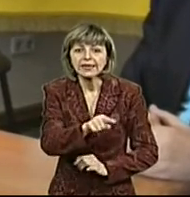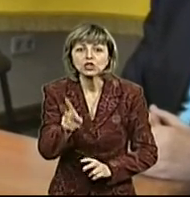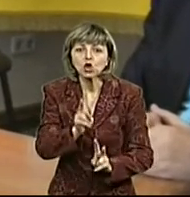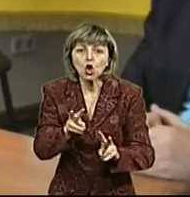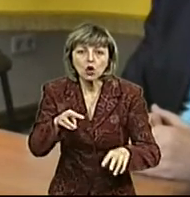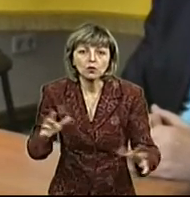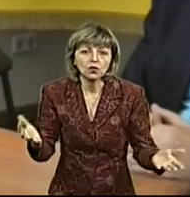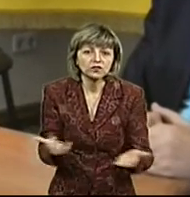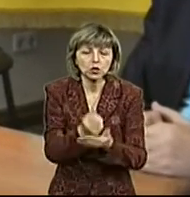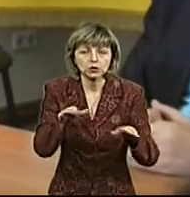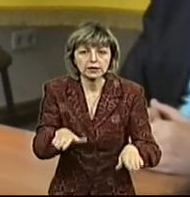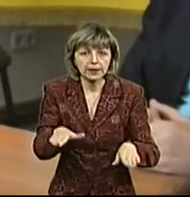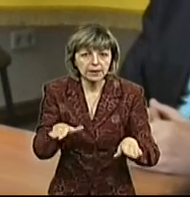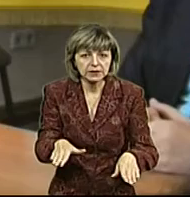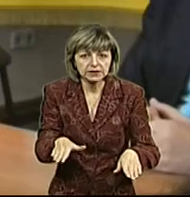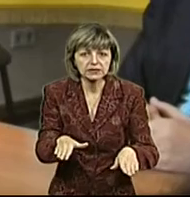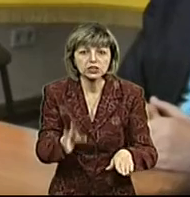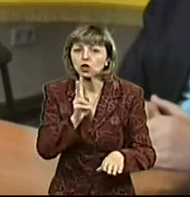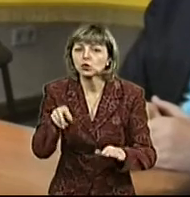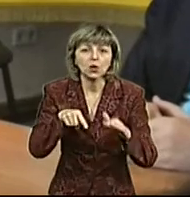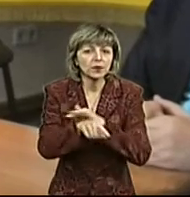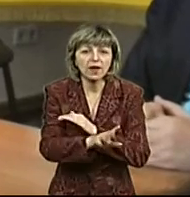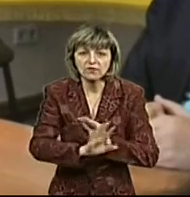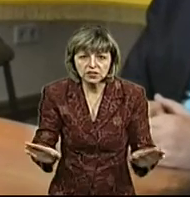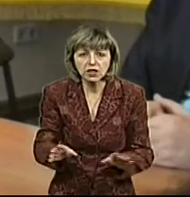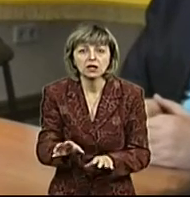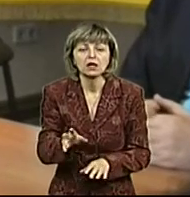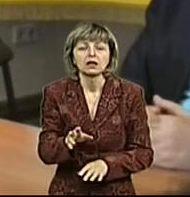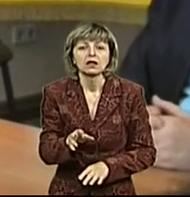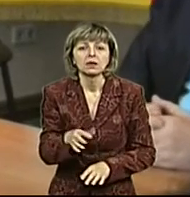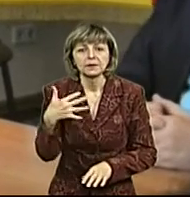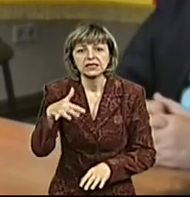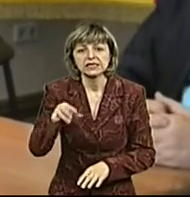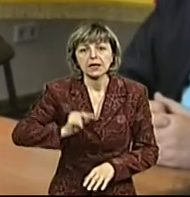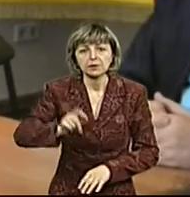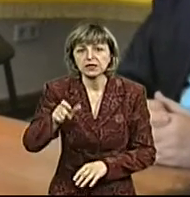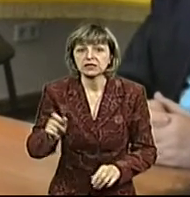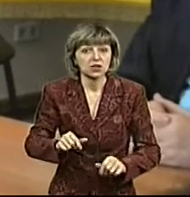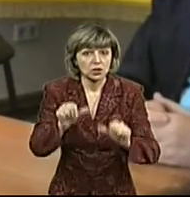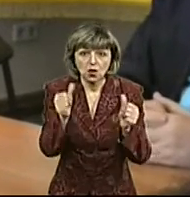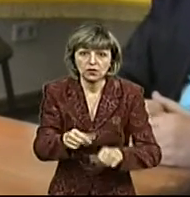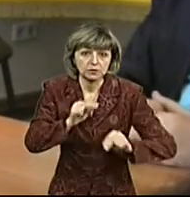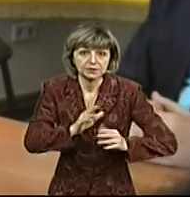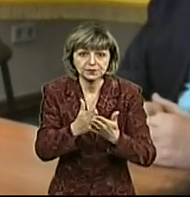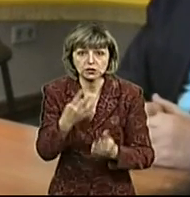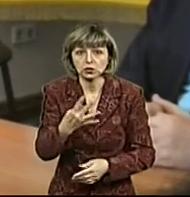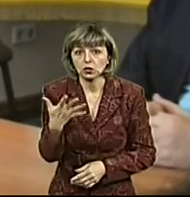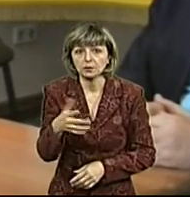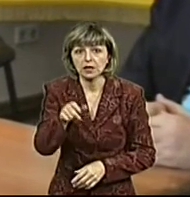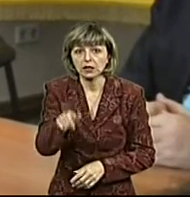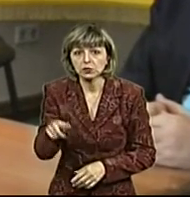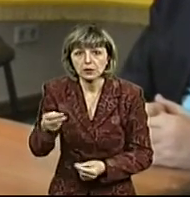кого вдалося знайти на місці, той, хто не втік, бо десь видно, що їм не встигли повідомити, 50 працівників непрацевлаштовані, 45